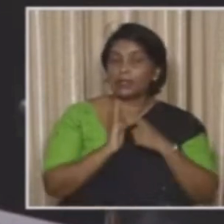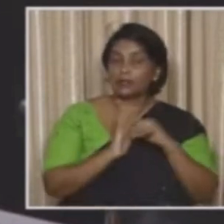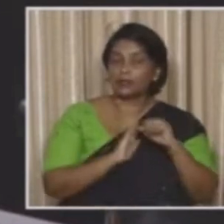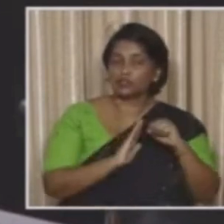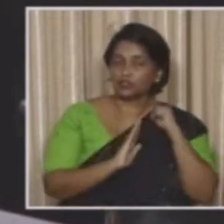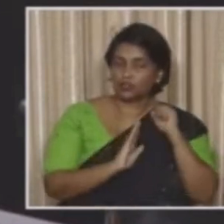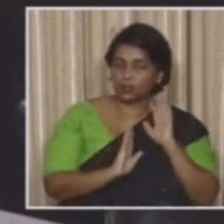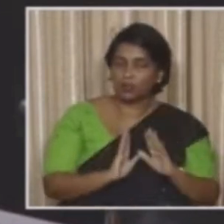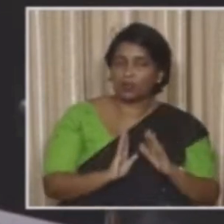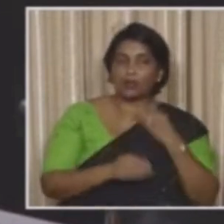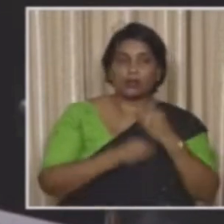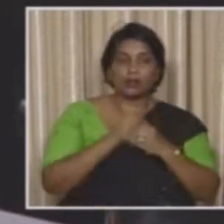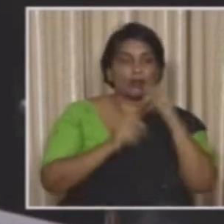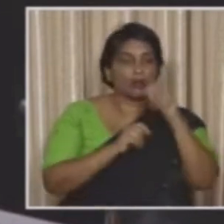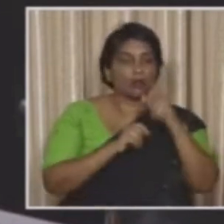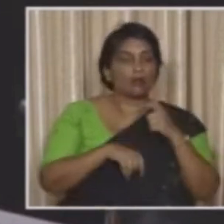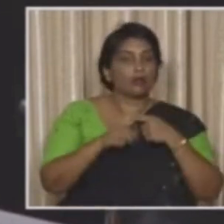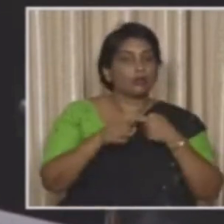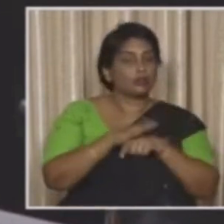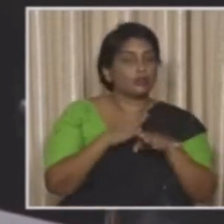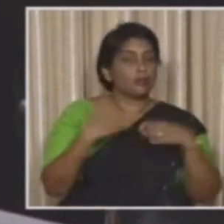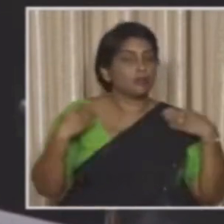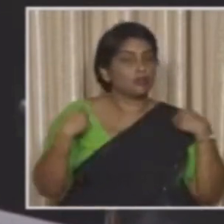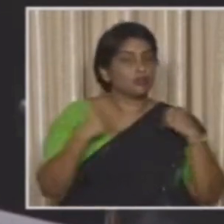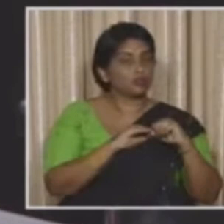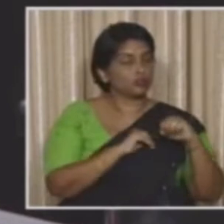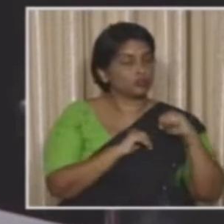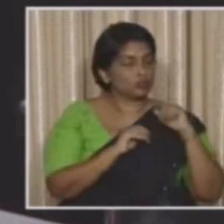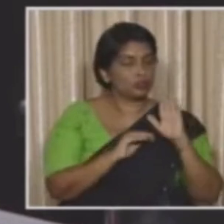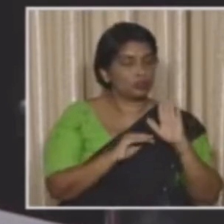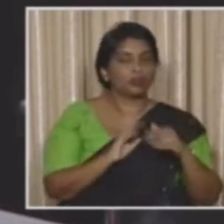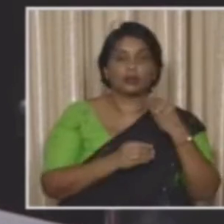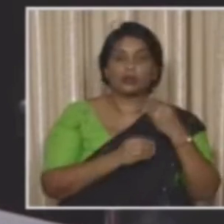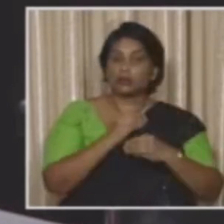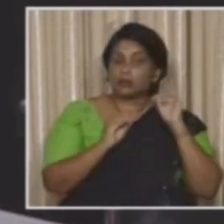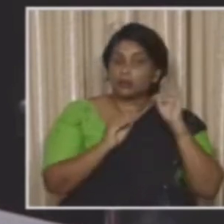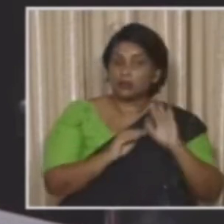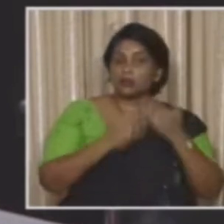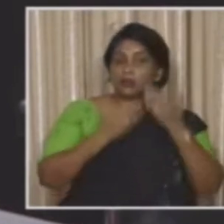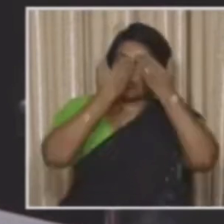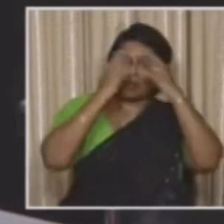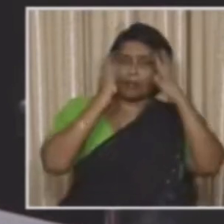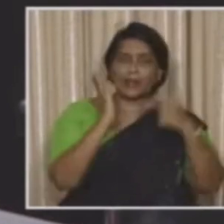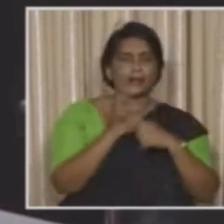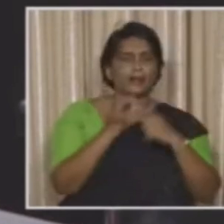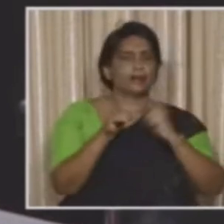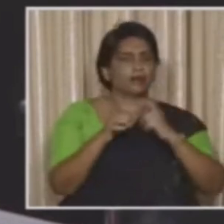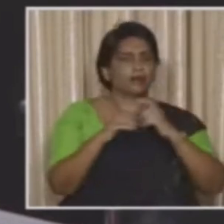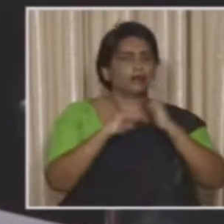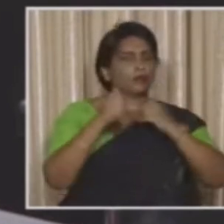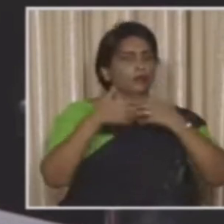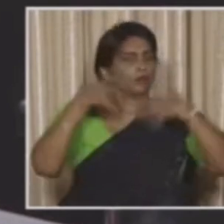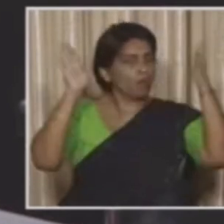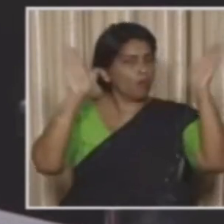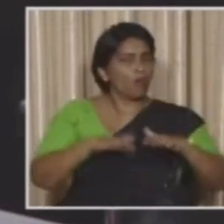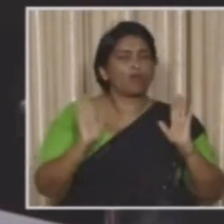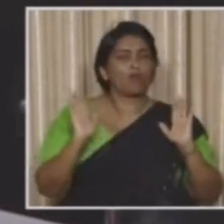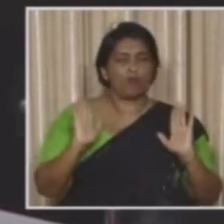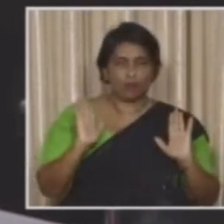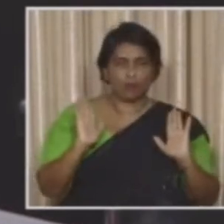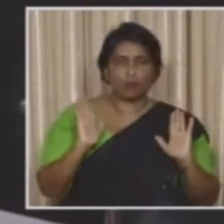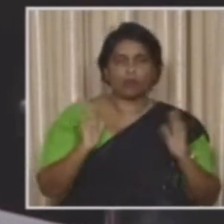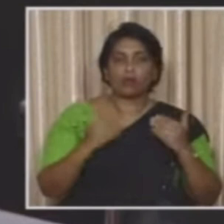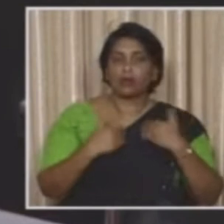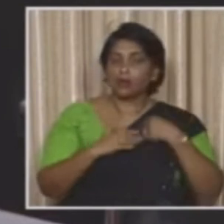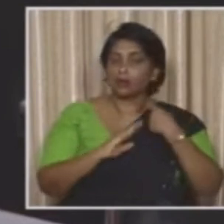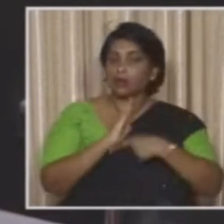ඕන ආයෝජනයන් සඳහා අවශ්‍ය යටිතල පාසුකම් ශක්තිමත් කරන්න ඕන ආයෝජනයන් විවෘත ටෙන්ඩර් පටිපාටියෙන් කැඳවන්න සූදානම් වෙන්න ඕන